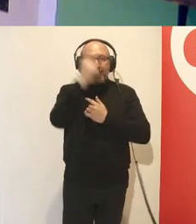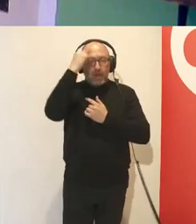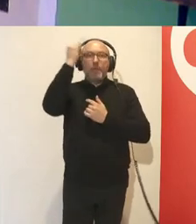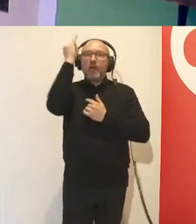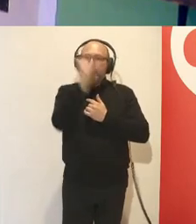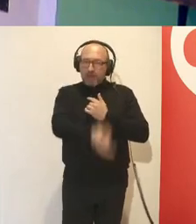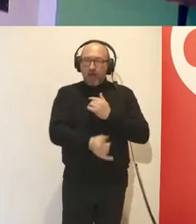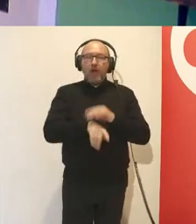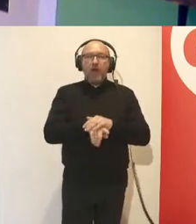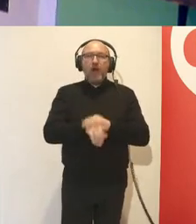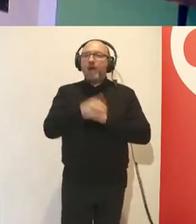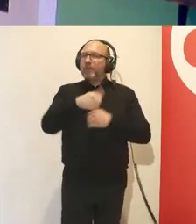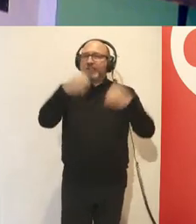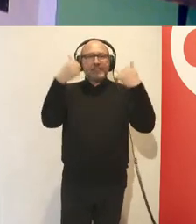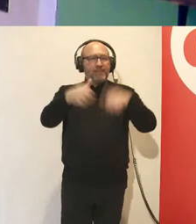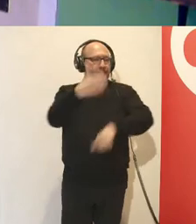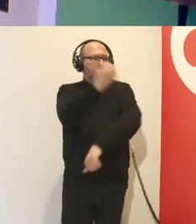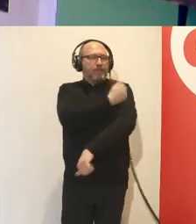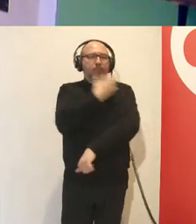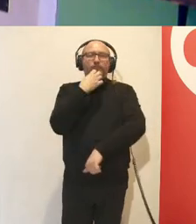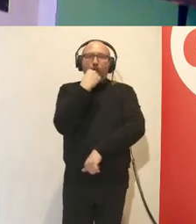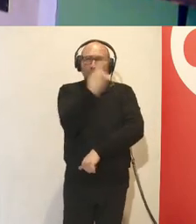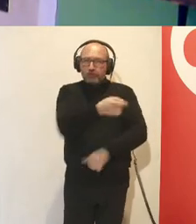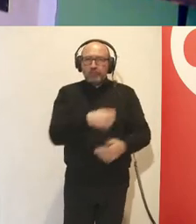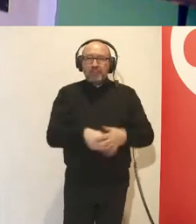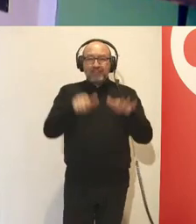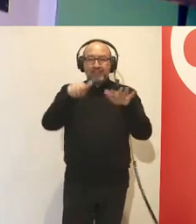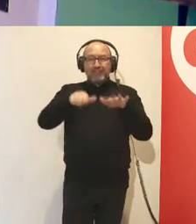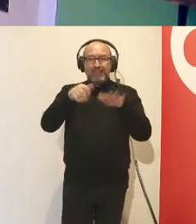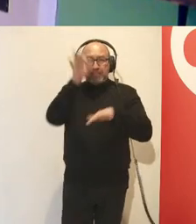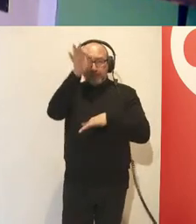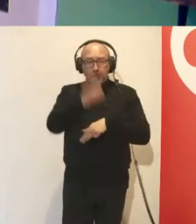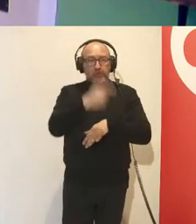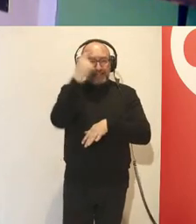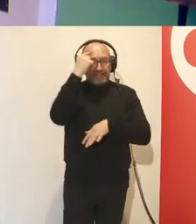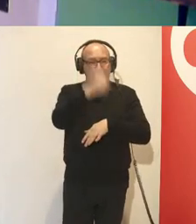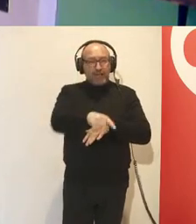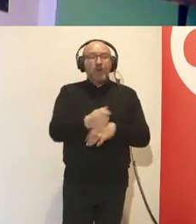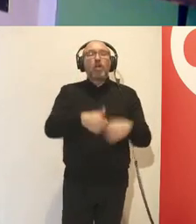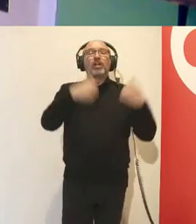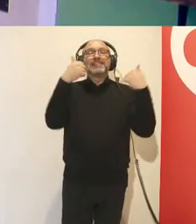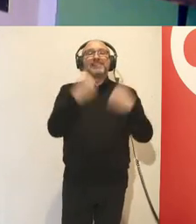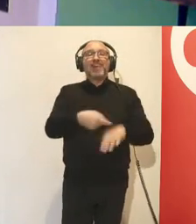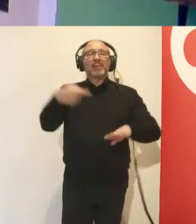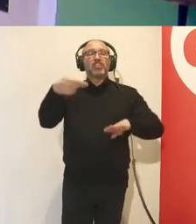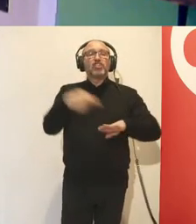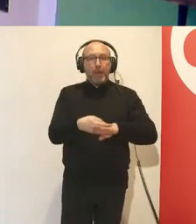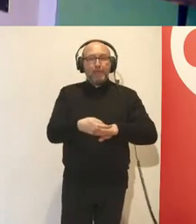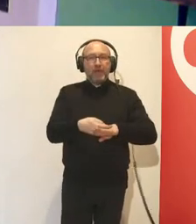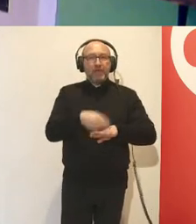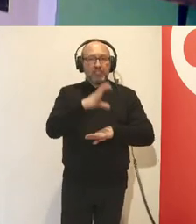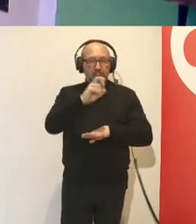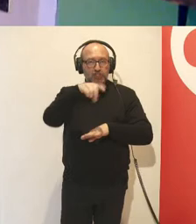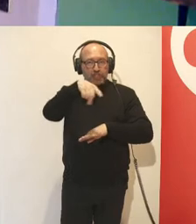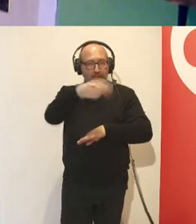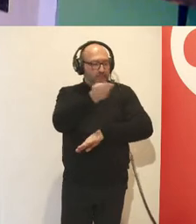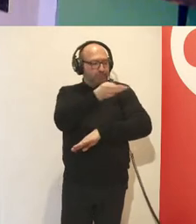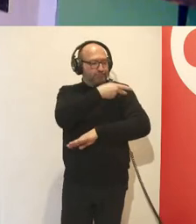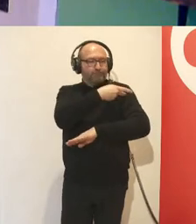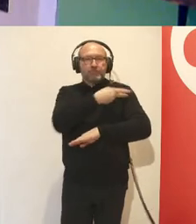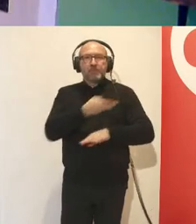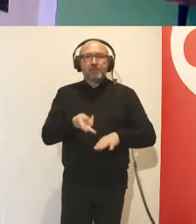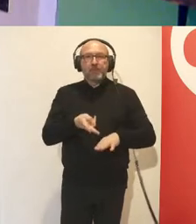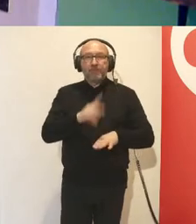alle zwangs impfen lassen möchte und 16 prozent glauben noch dass er alle zwang schicken lassen möchte also das klingt für viele immer erstmal